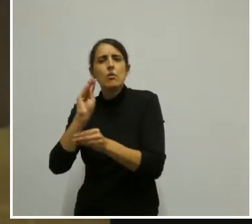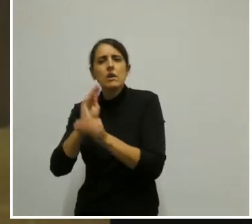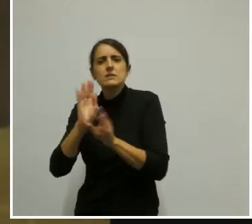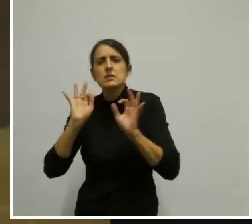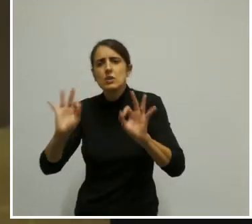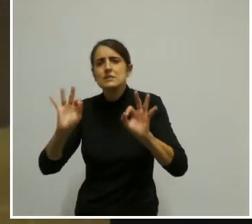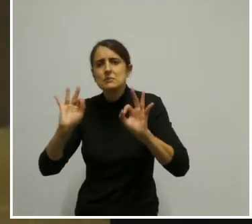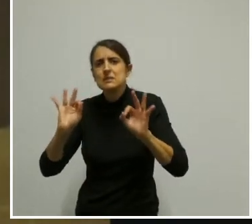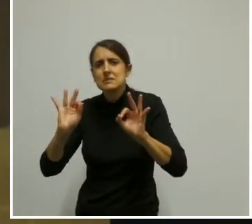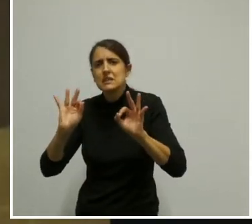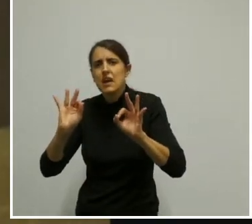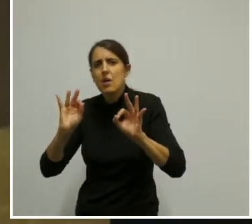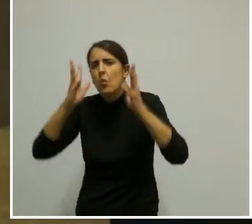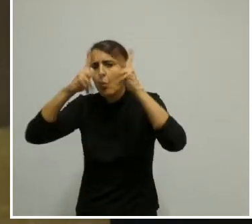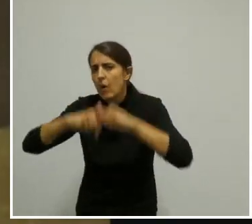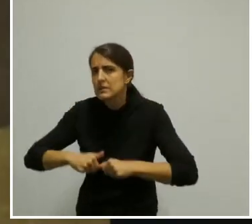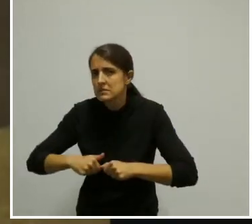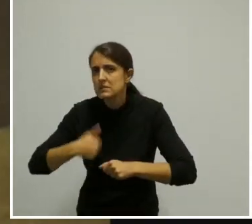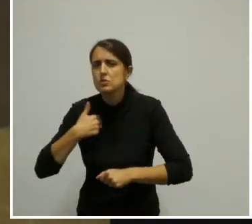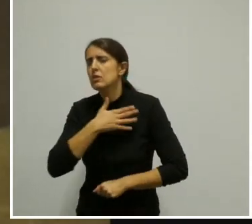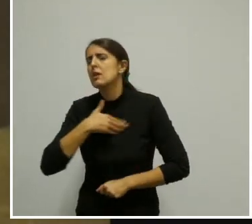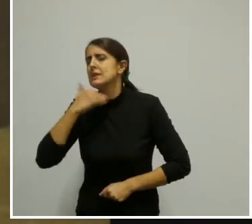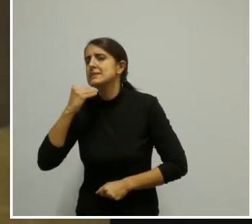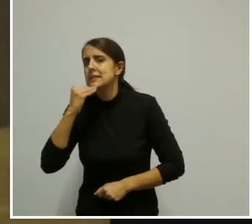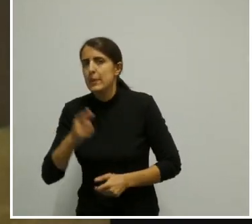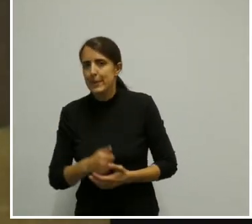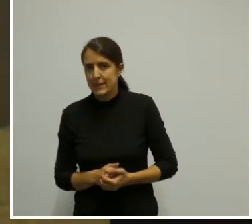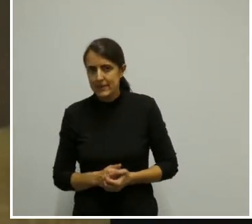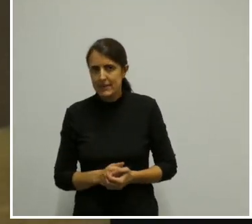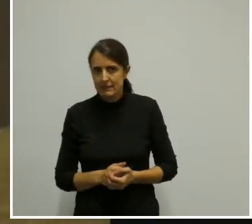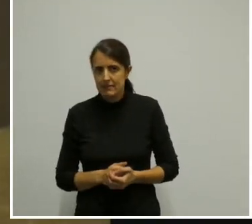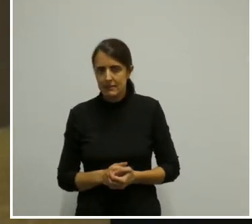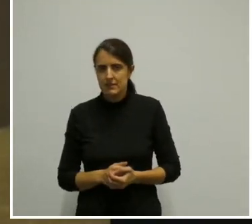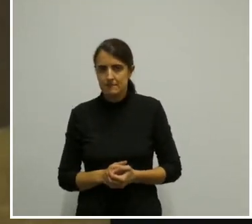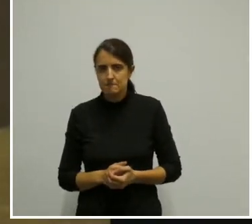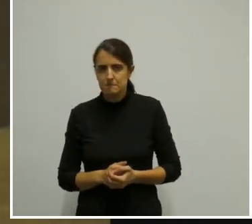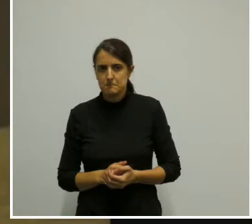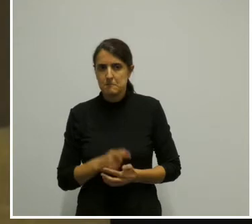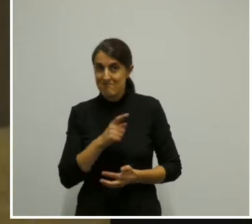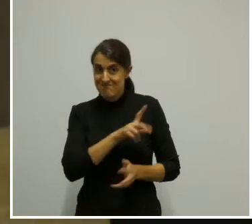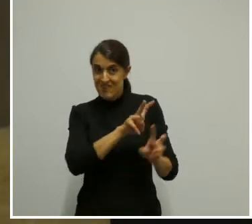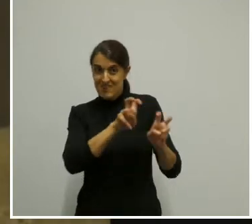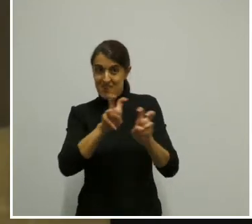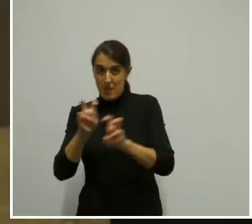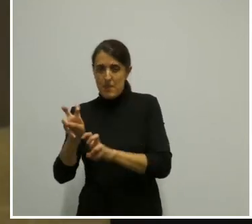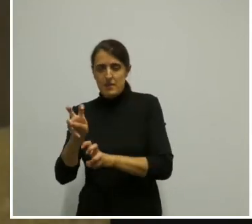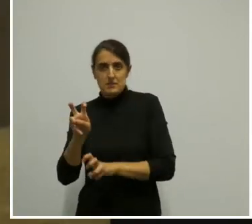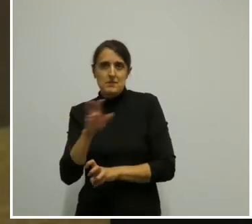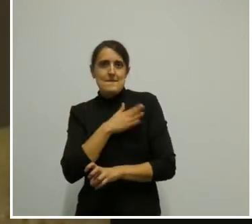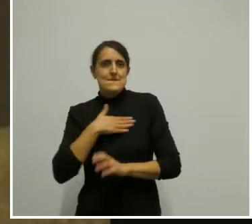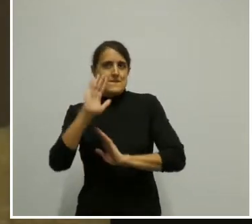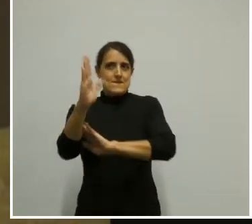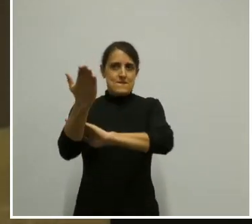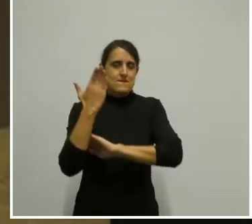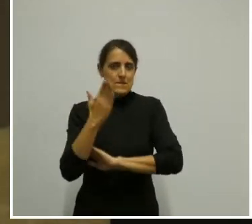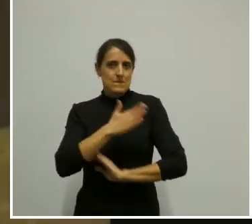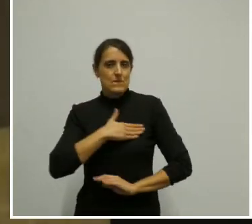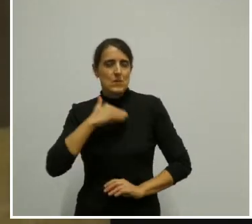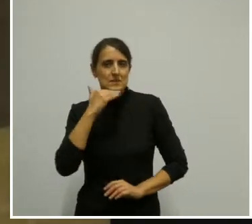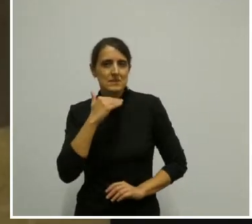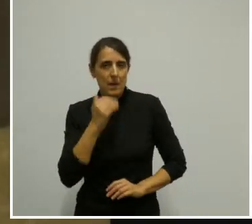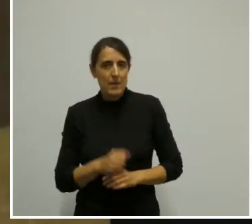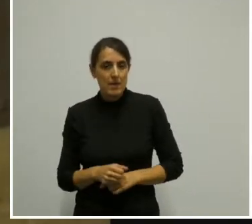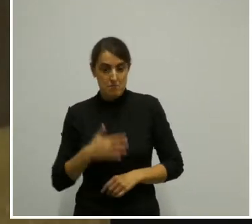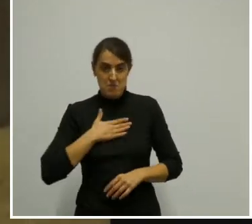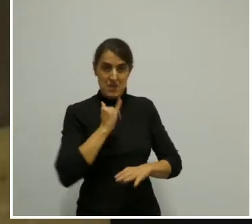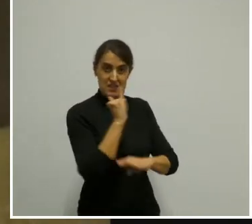neses no tenen, també, no? Llavors, tots aquests temes també estaria bé aquí, perquè clar, a mi m'agradaria saber si ens heu